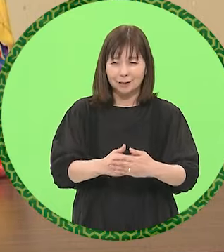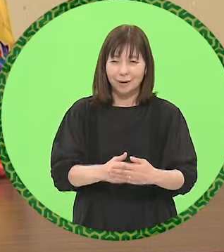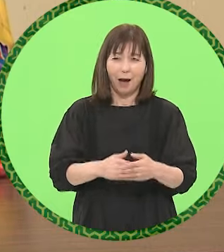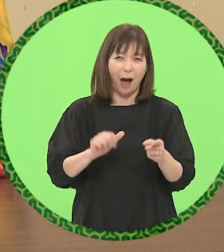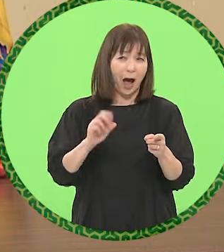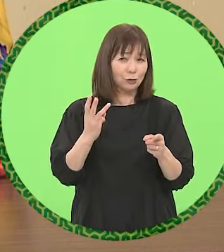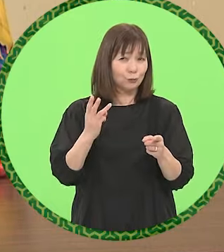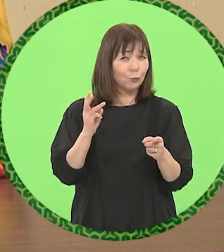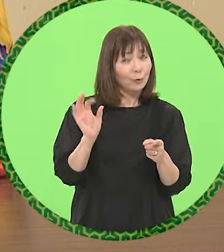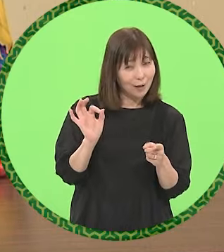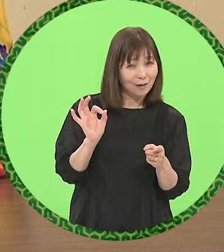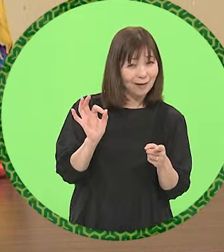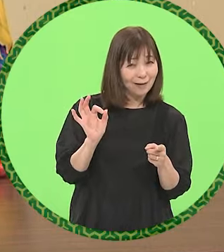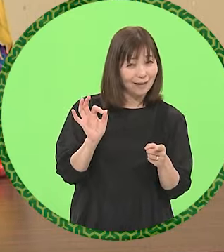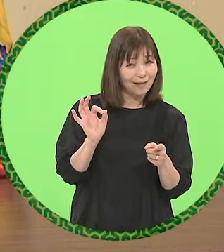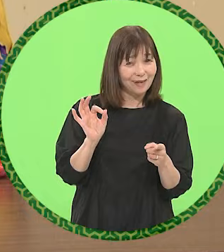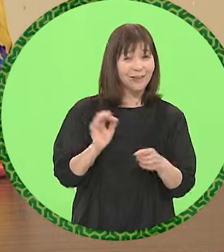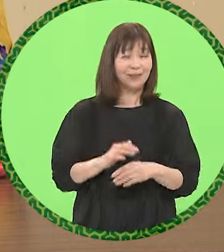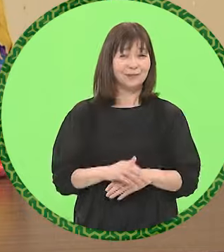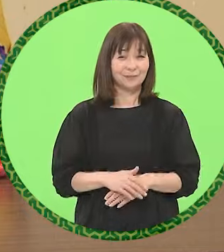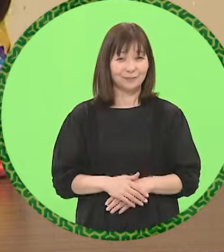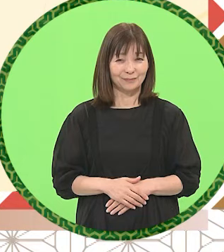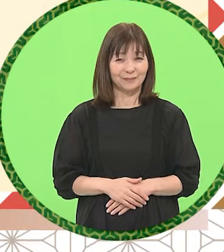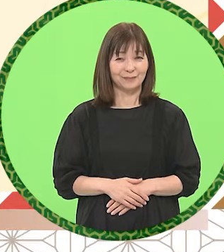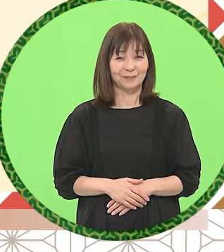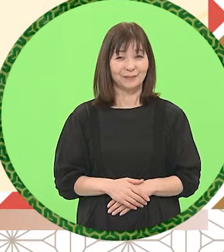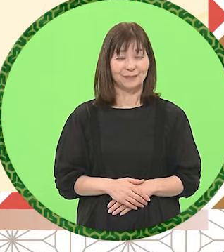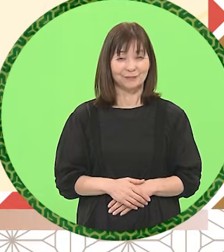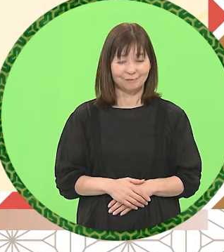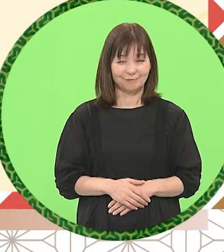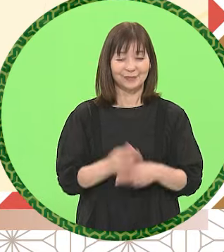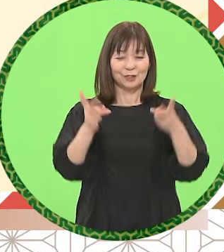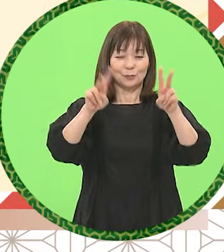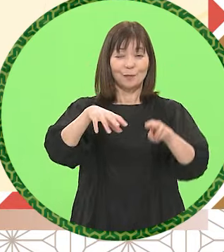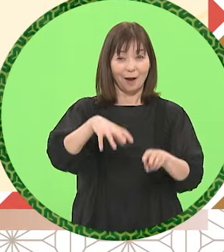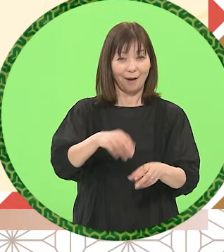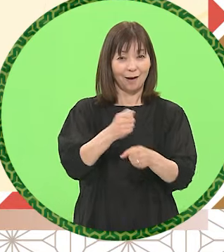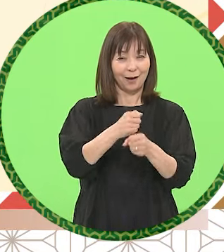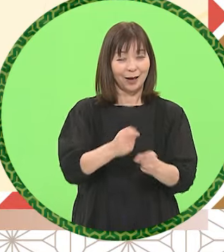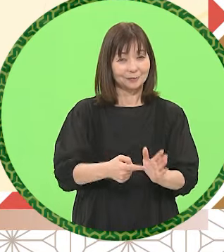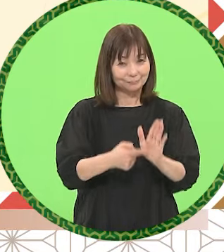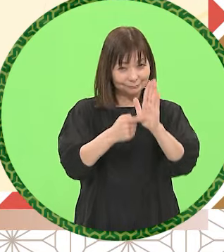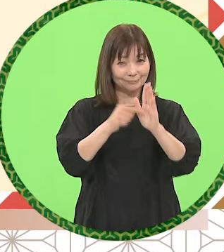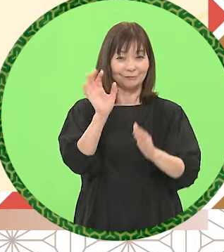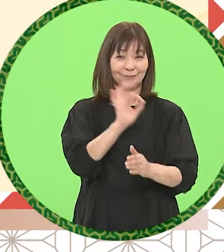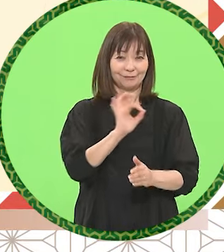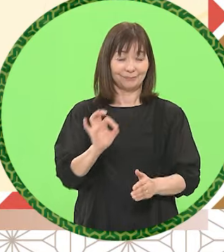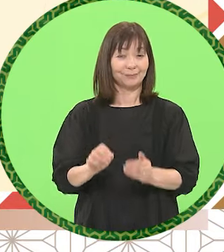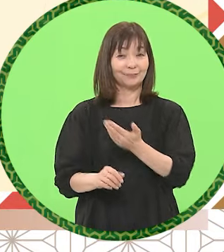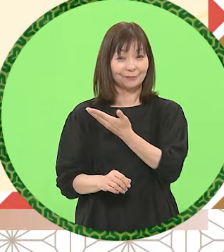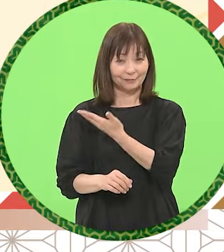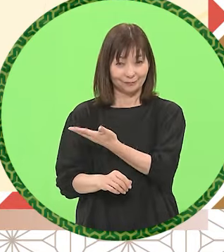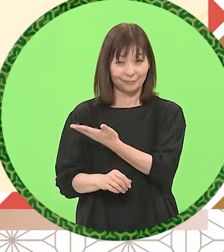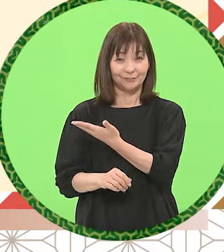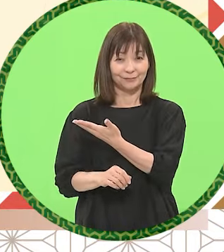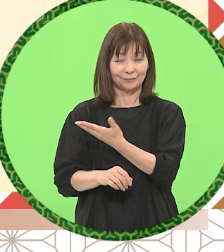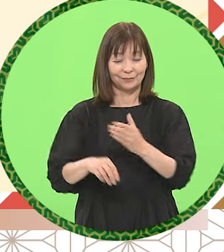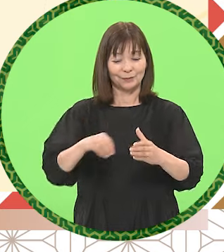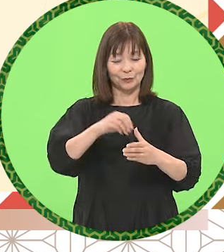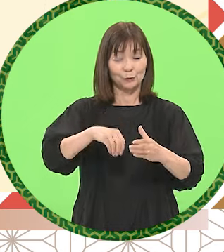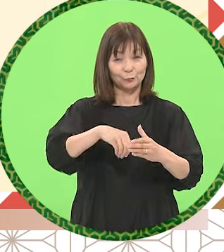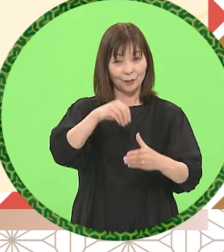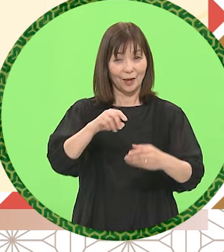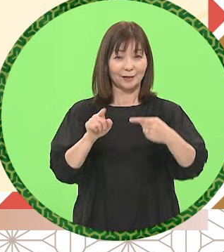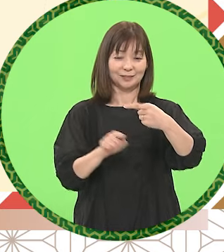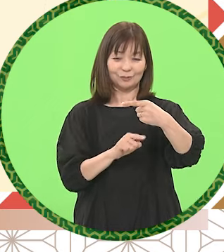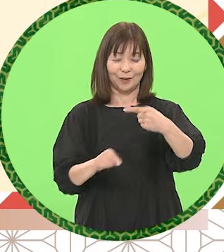と、鮎OK？ ザ・広島ブランド認定特産品の中からご覧の商品を